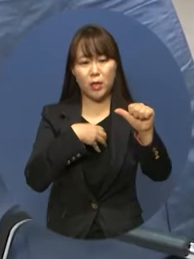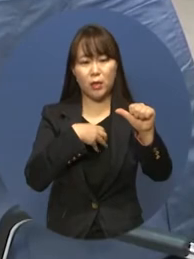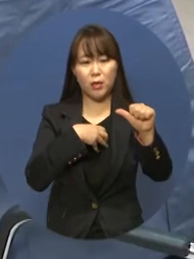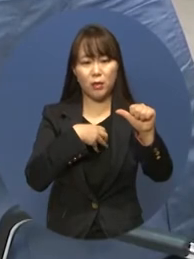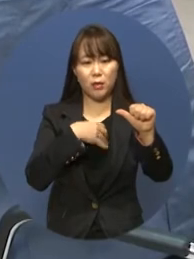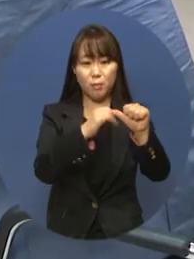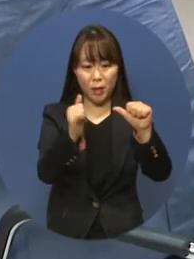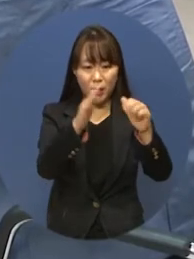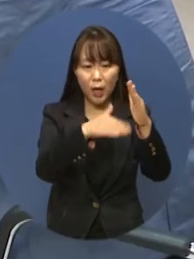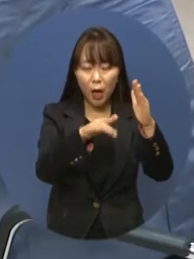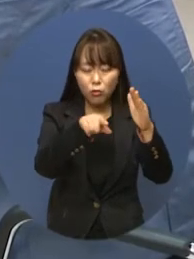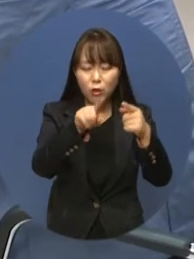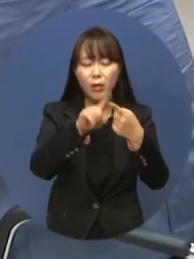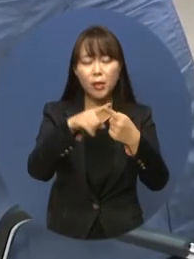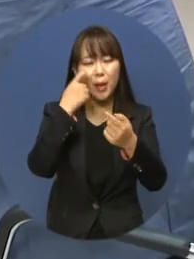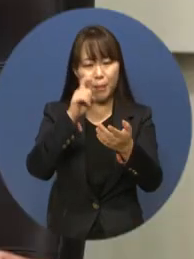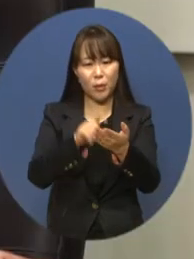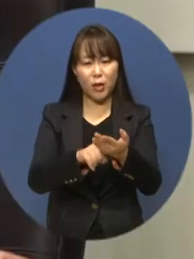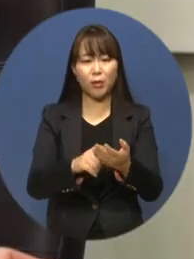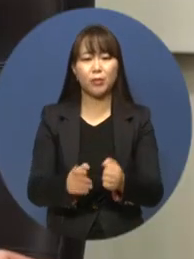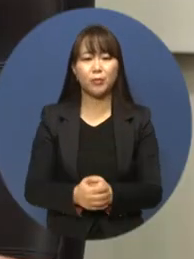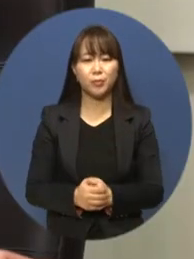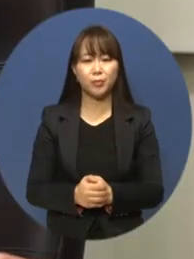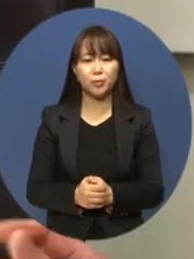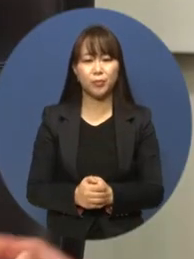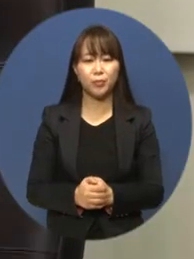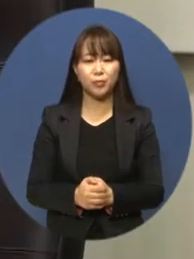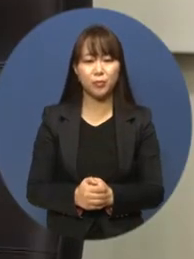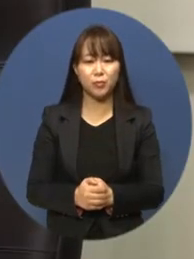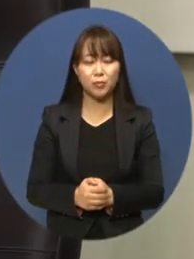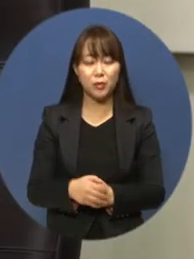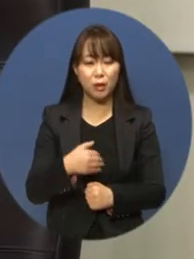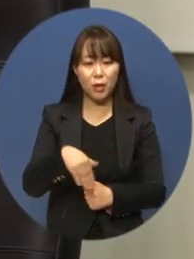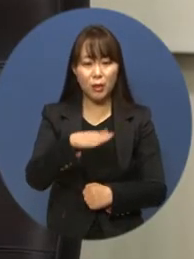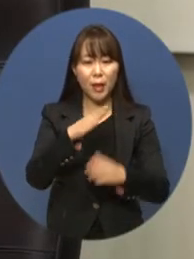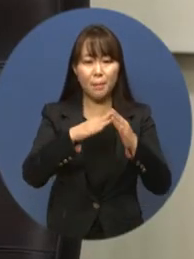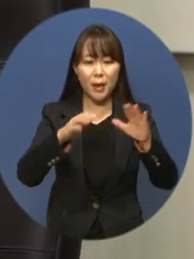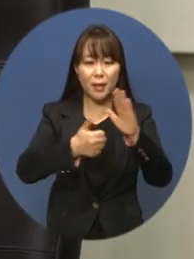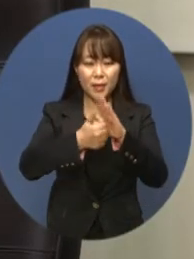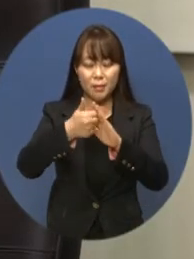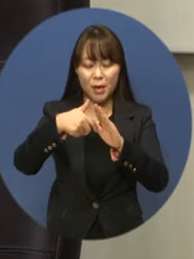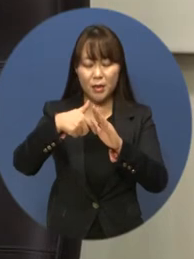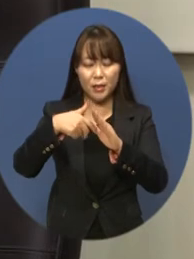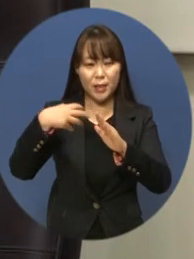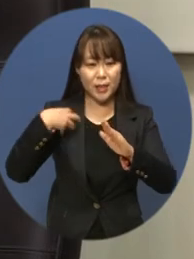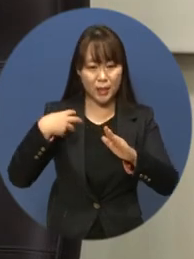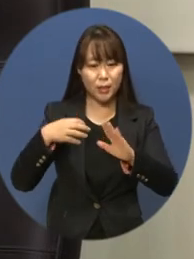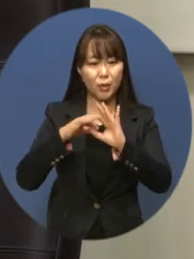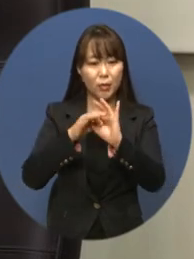725명의 유기가구를 발굴을 했습니다. 그리고 우리 부안군에서는 마을 희망지기를 통해서